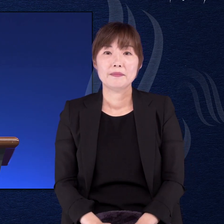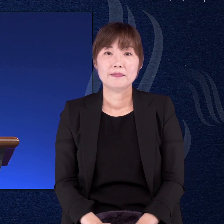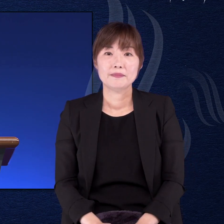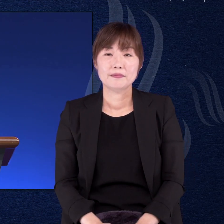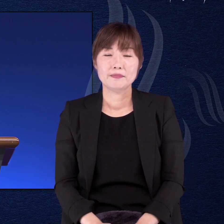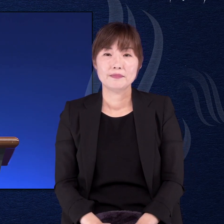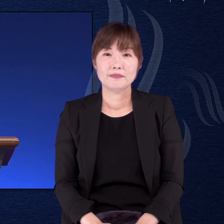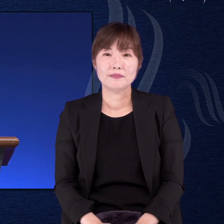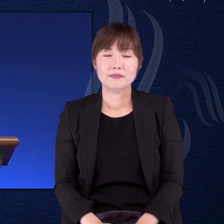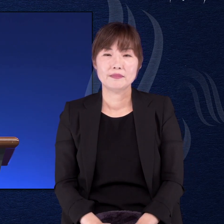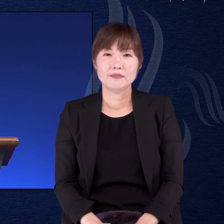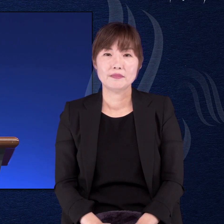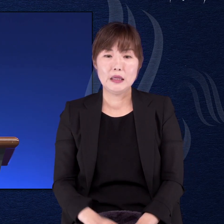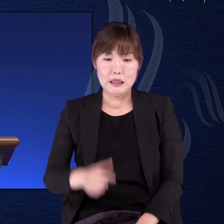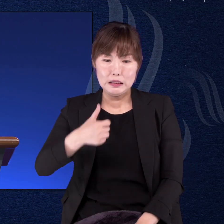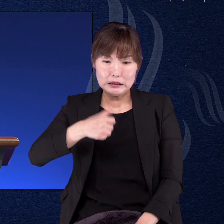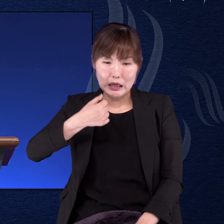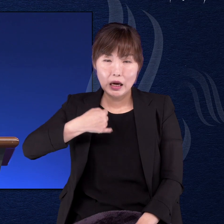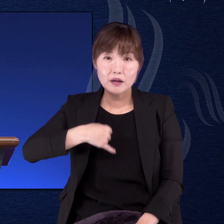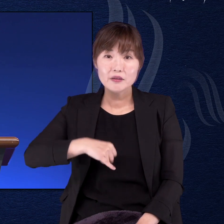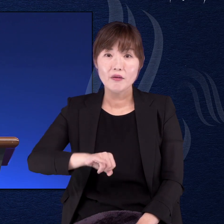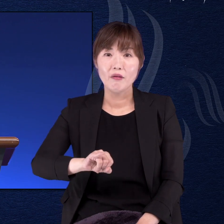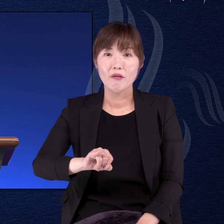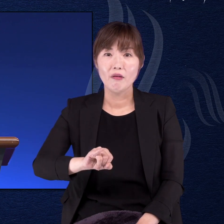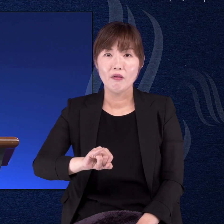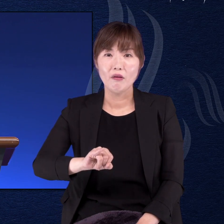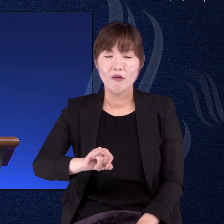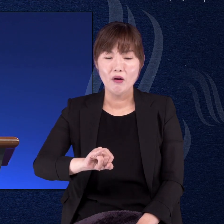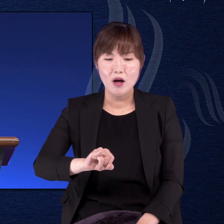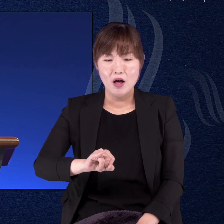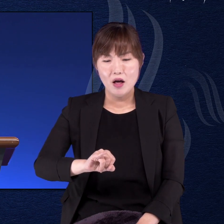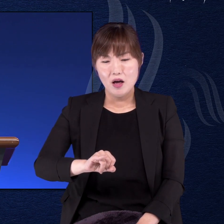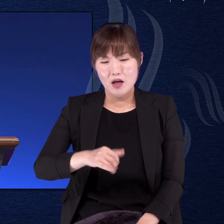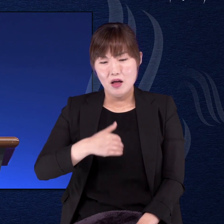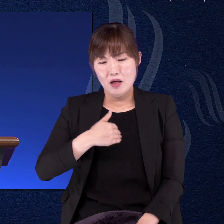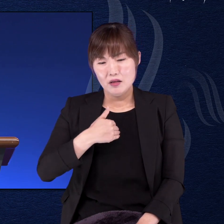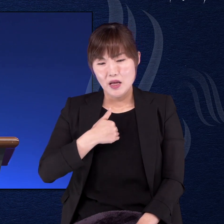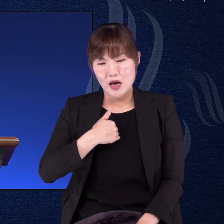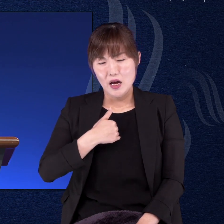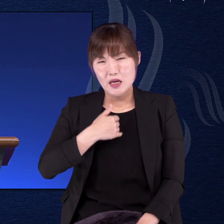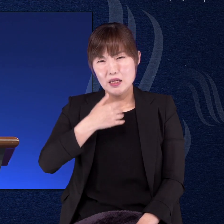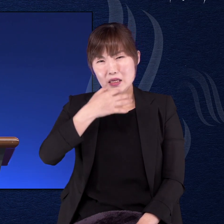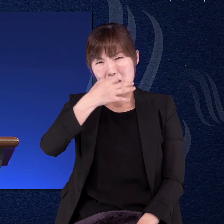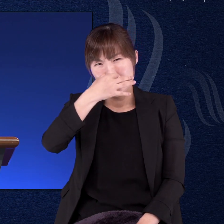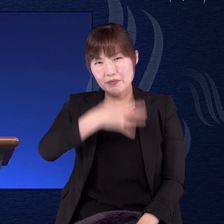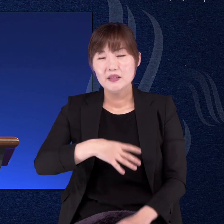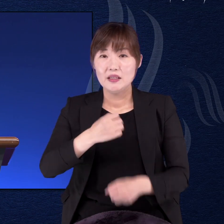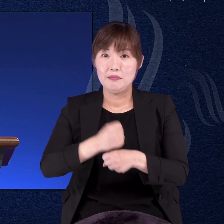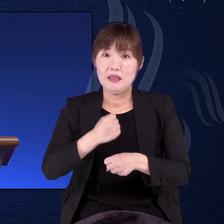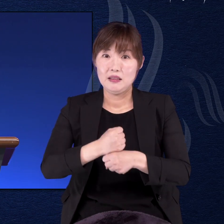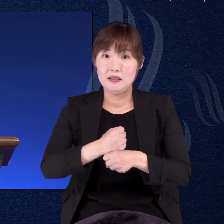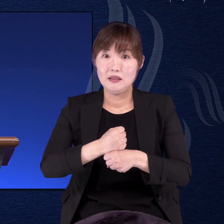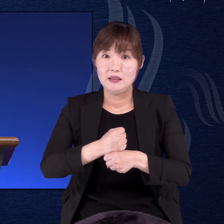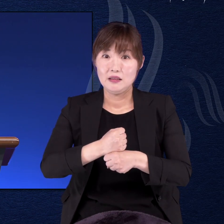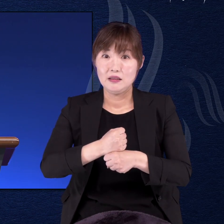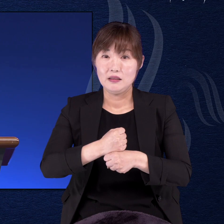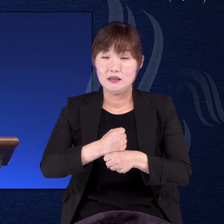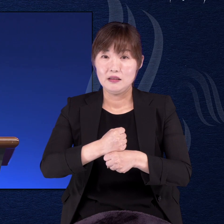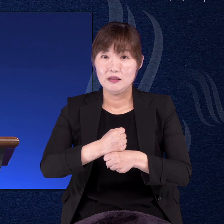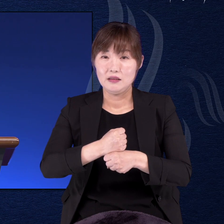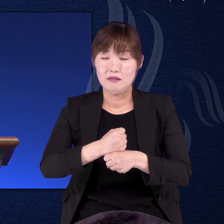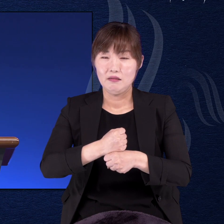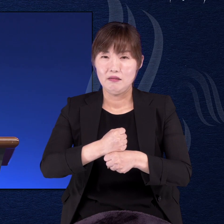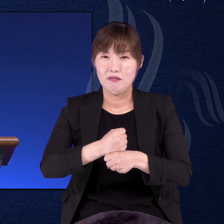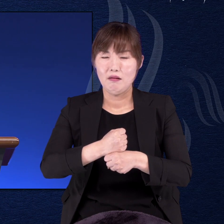때로는 나를 힘들게 하고 정말 마음 아프게 하고 속상하게 하는 그 아이, 하나님,